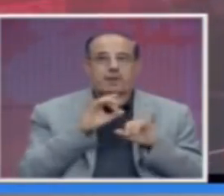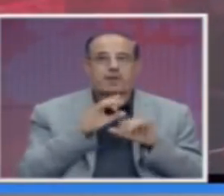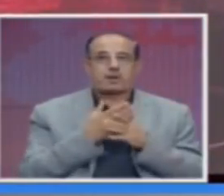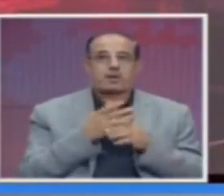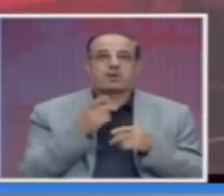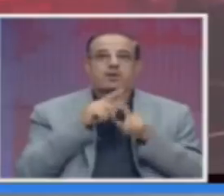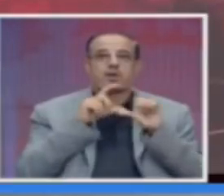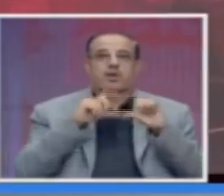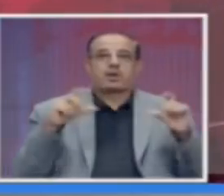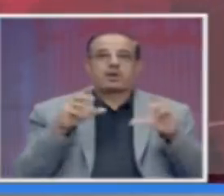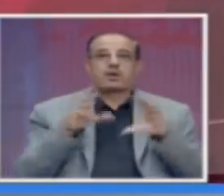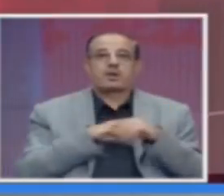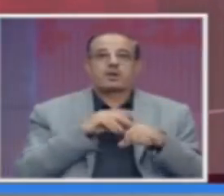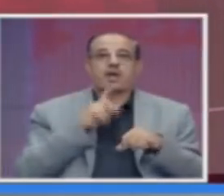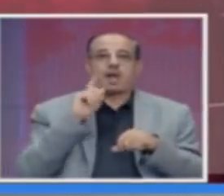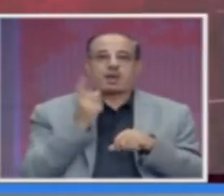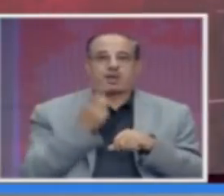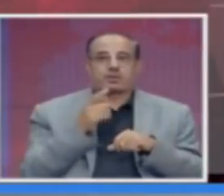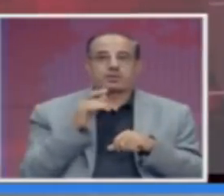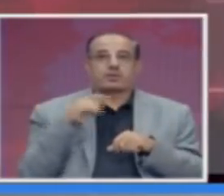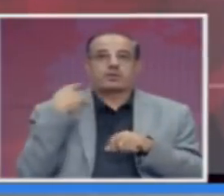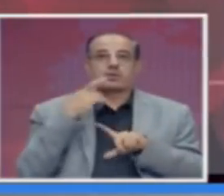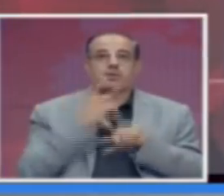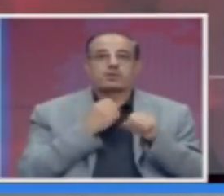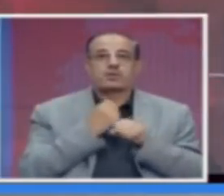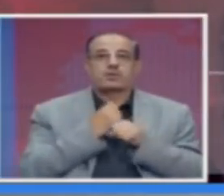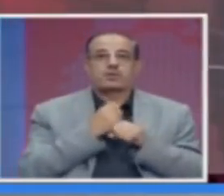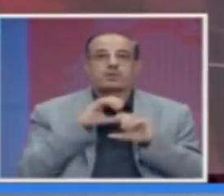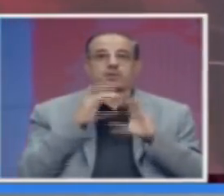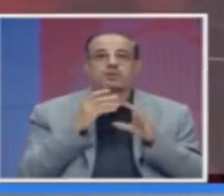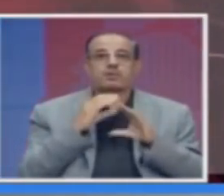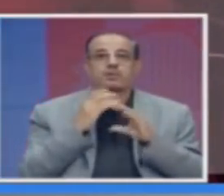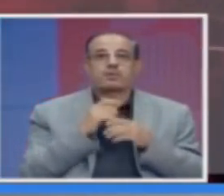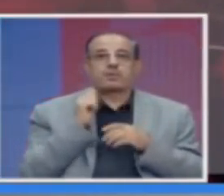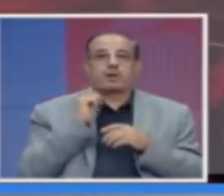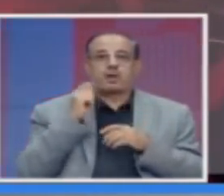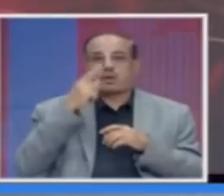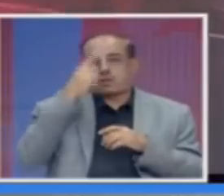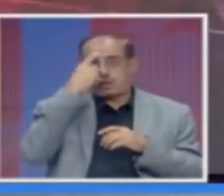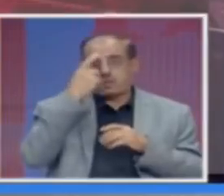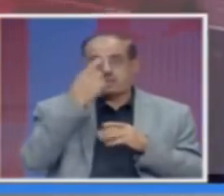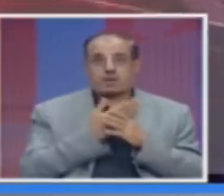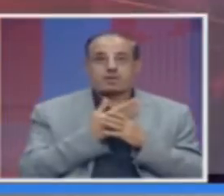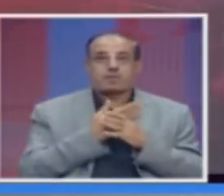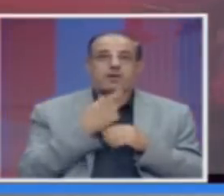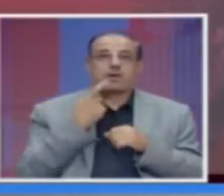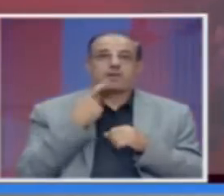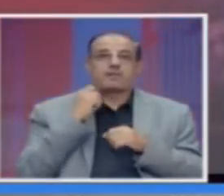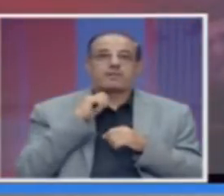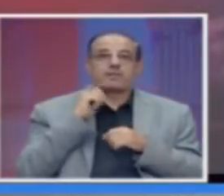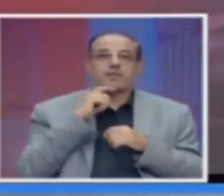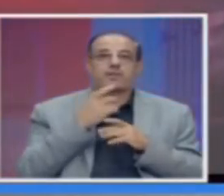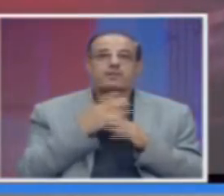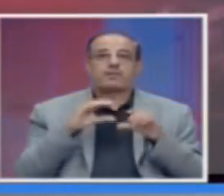يشار له بالثقة والجودة ويرفع أسهم المنتج الوطني عالميا. كما أشهد مدبولي بالجهود